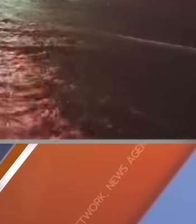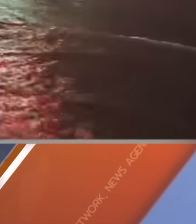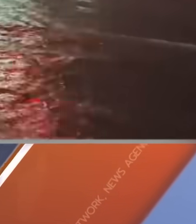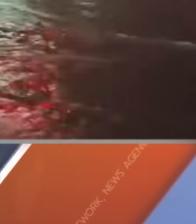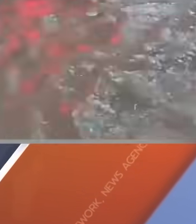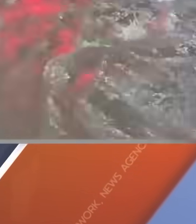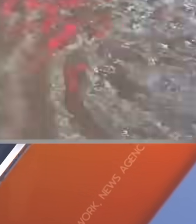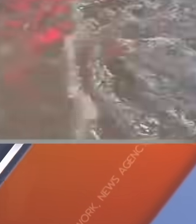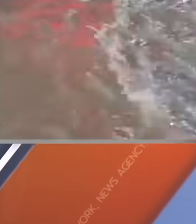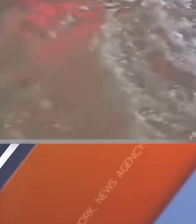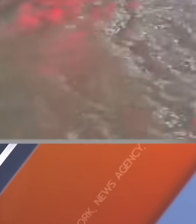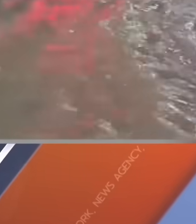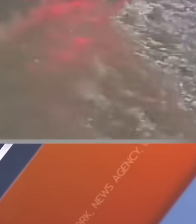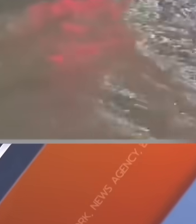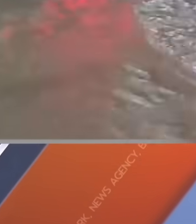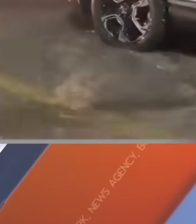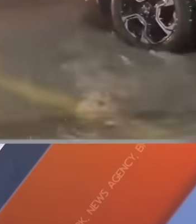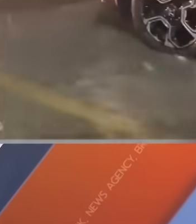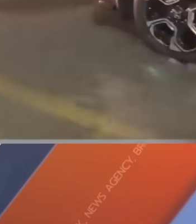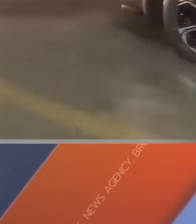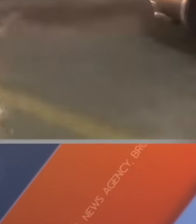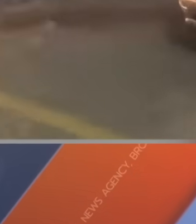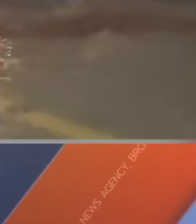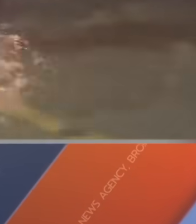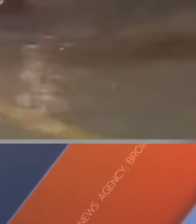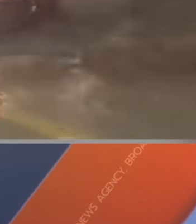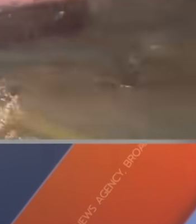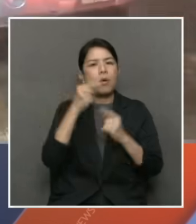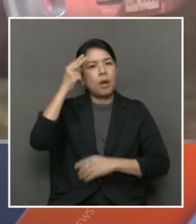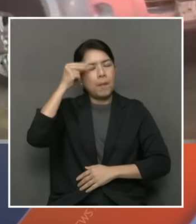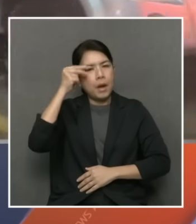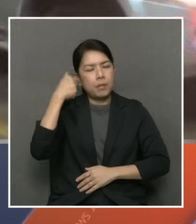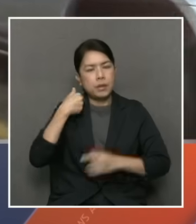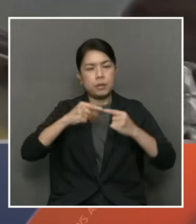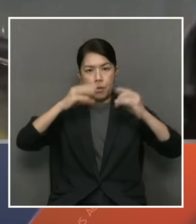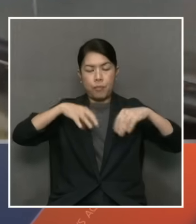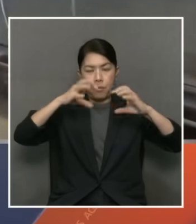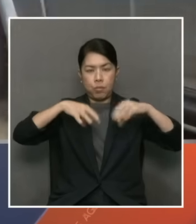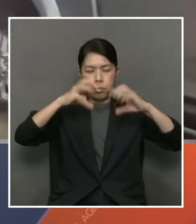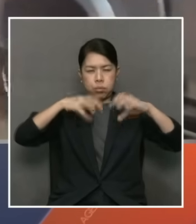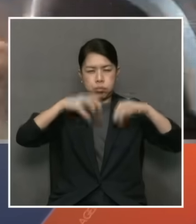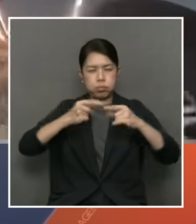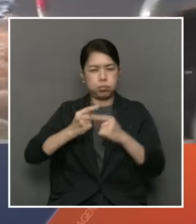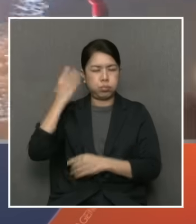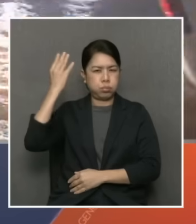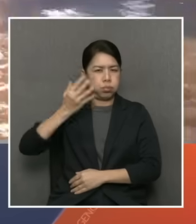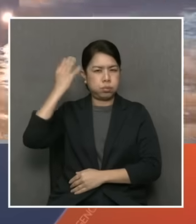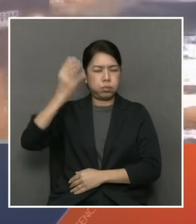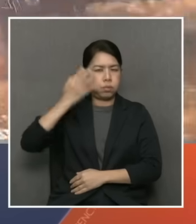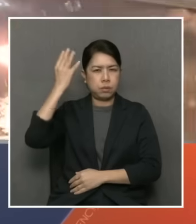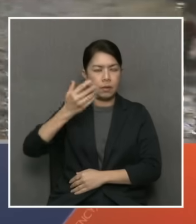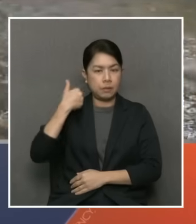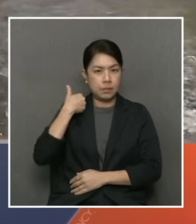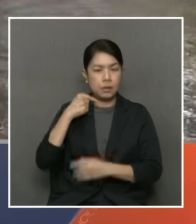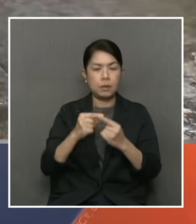นะคะแล้วปรากฏว่าเมื่อค่ำคืนที่ผ่านมาค่ะคุณผู้ชมในพื้นที่จังหวัดลำปางฝนเนี่ยกระหน่ำลงมานะคะก็มีภาพความเดือดร้อนของชาวบ้าน